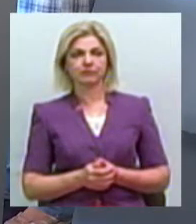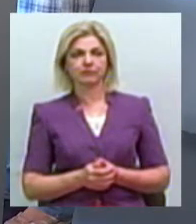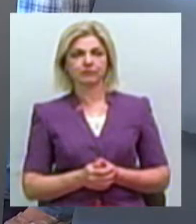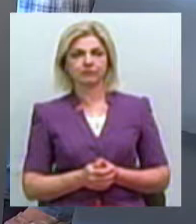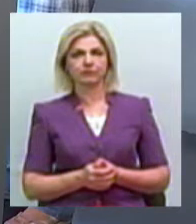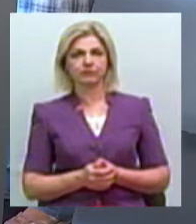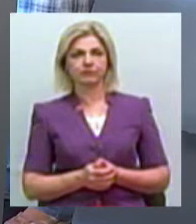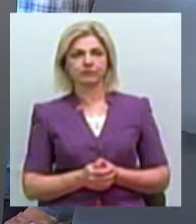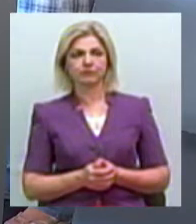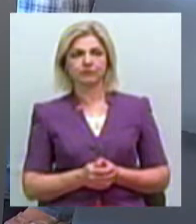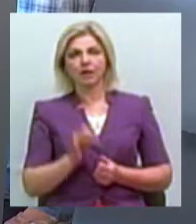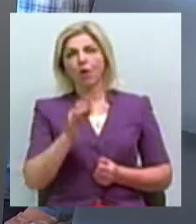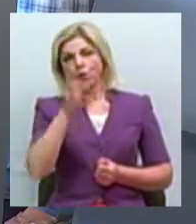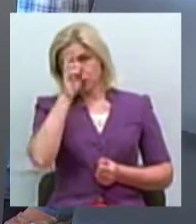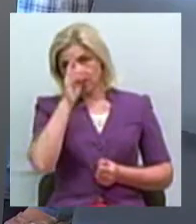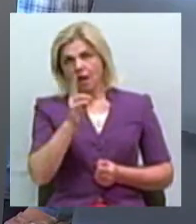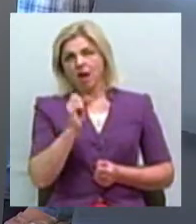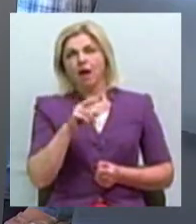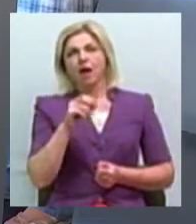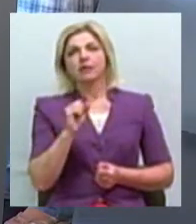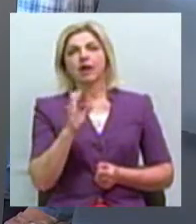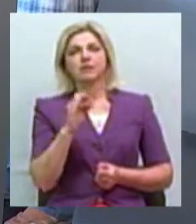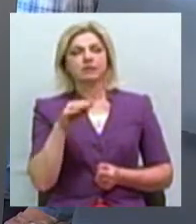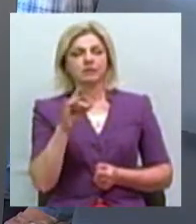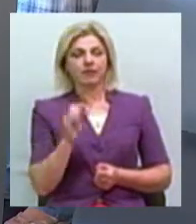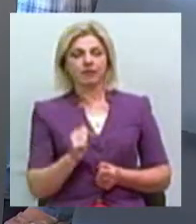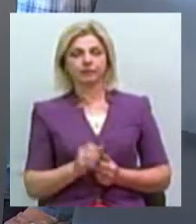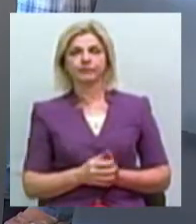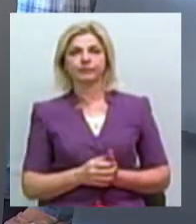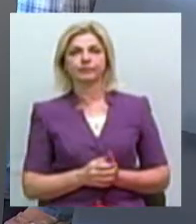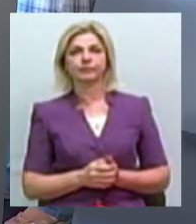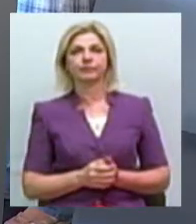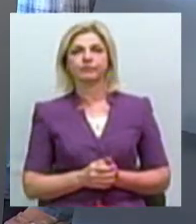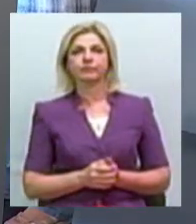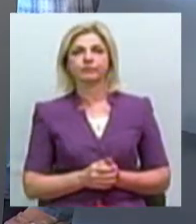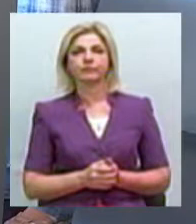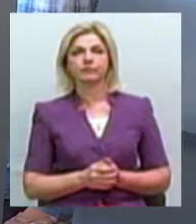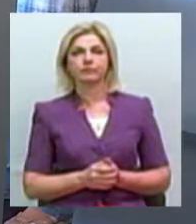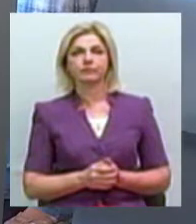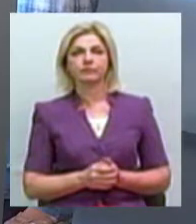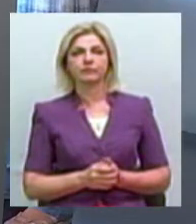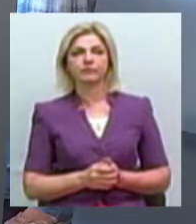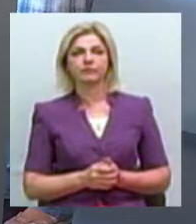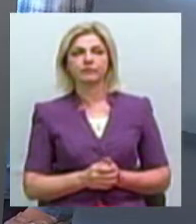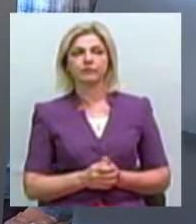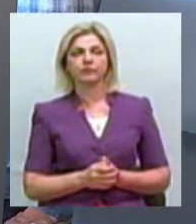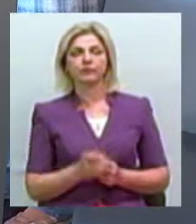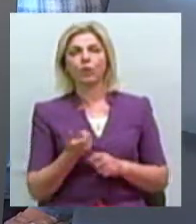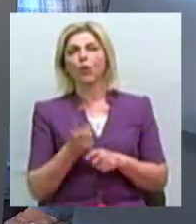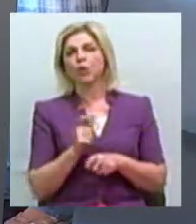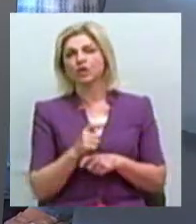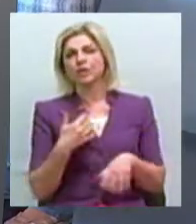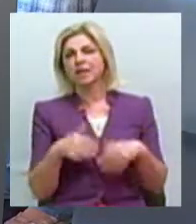государственного кадастра. Вот. А конкретнейше, чему самое? Значит, очень слабый, у нас очень